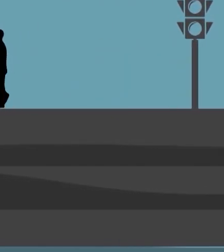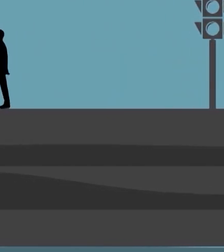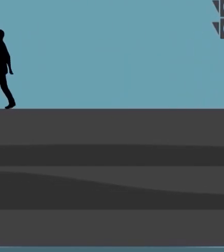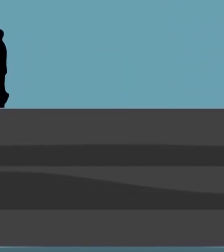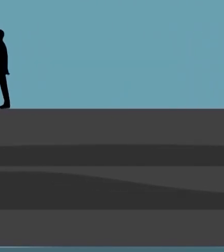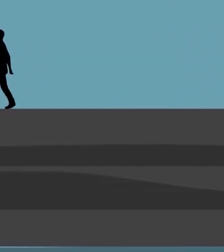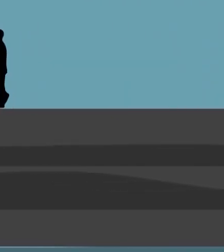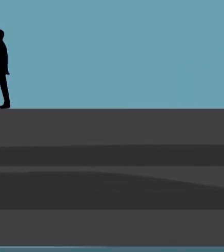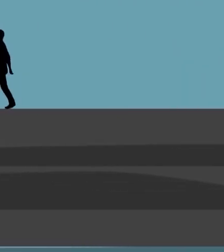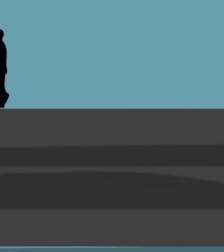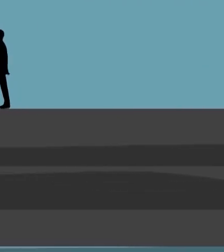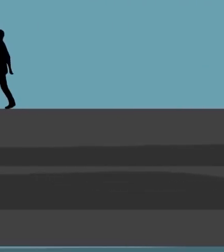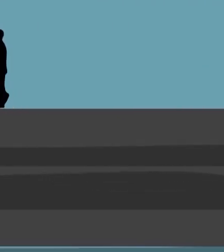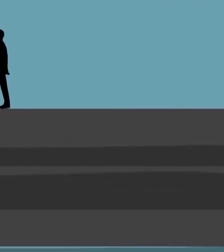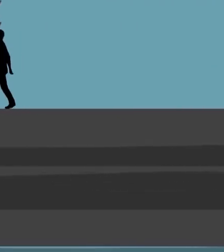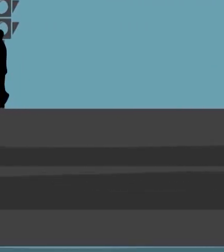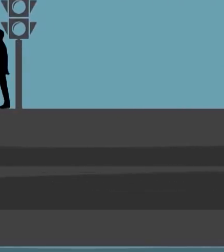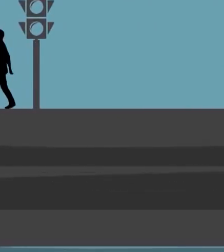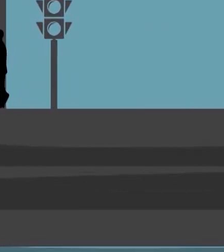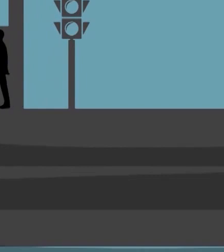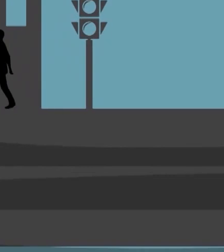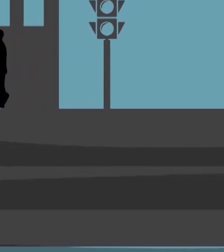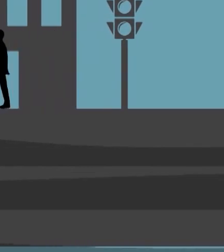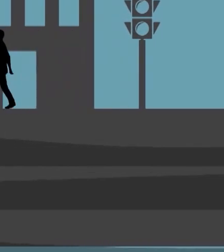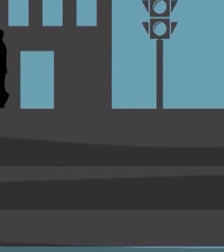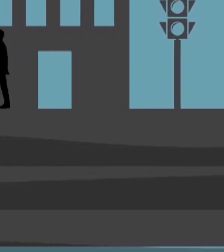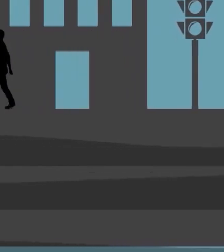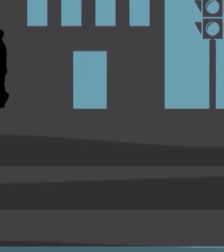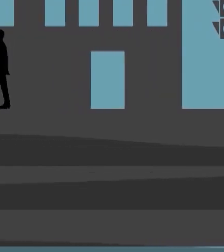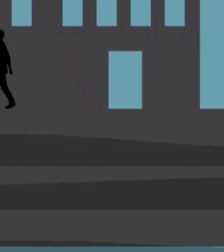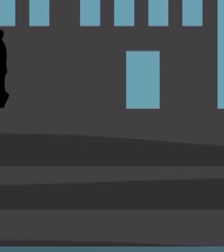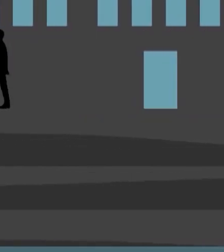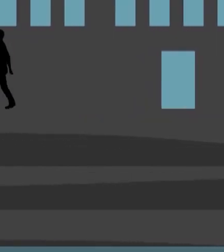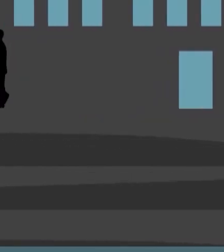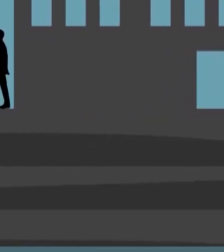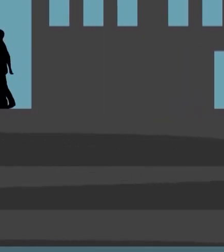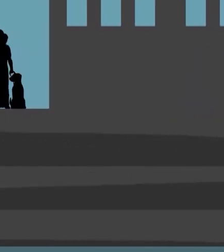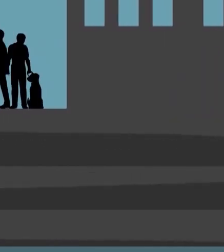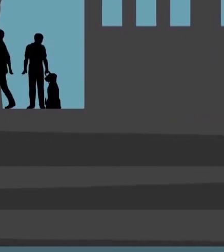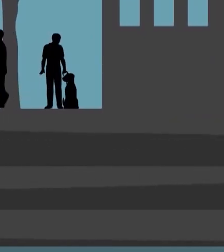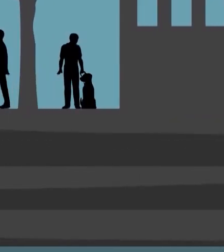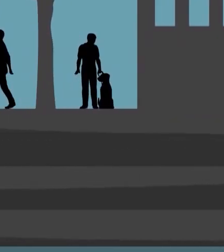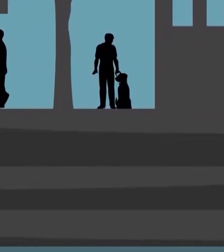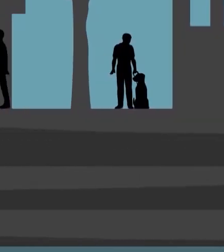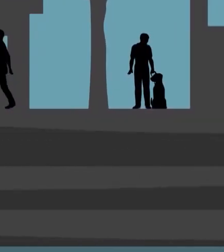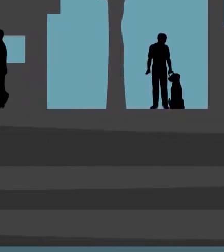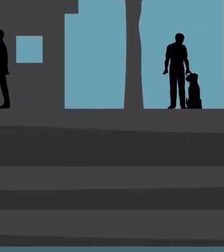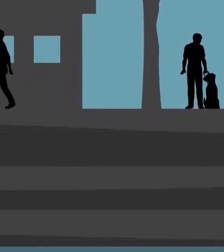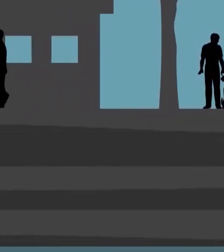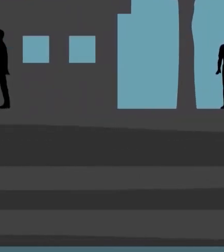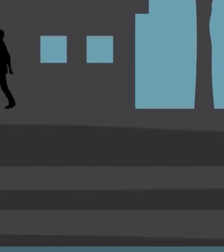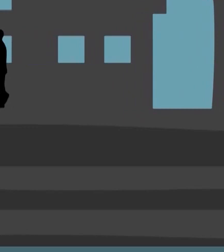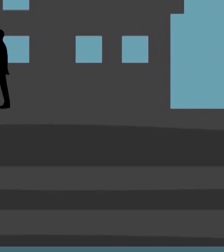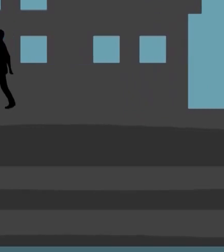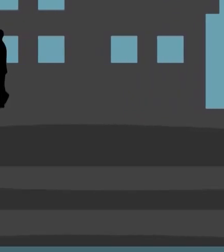I can do anything. I can reach any goal today. I can do what I want.